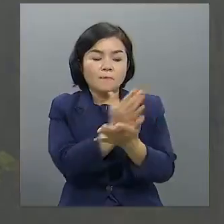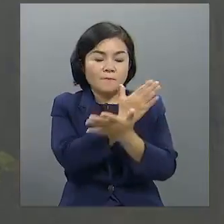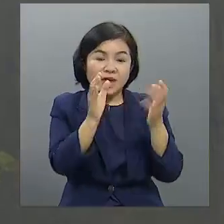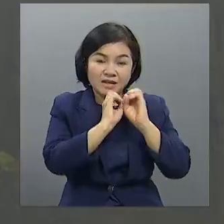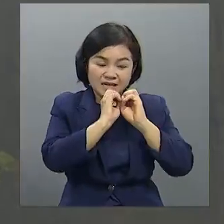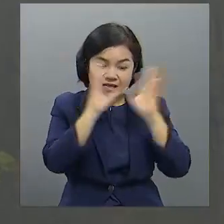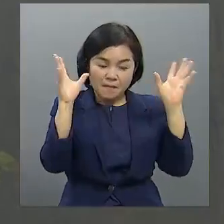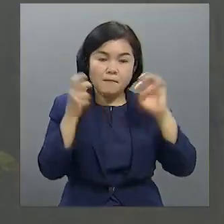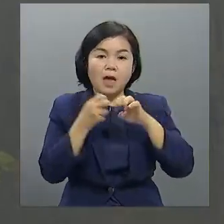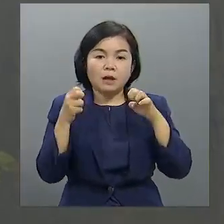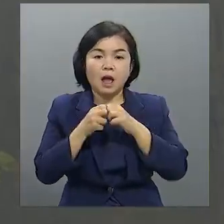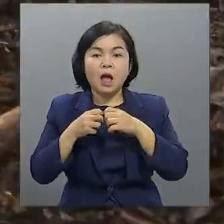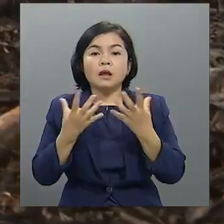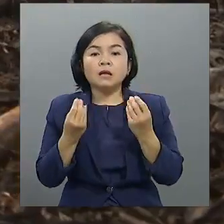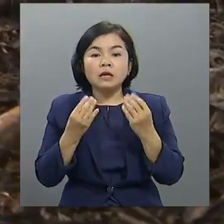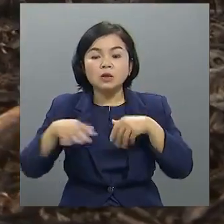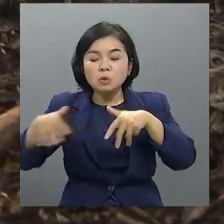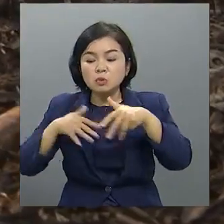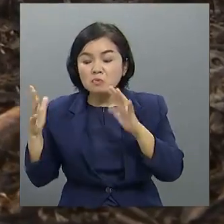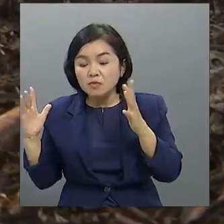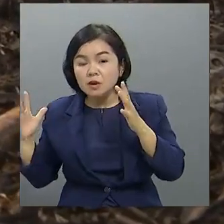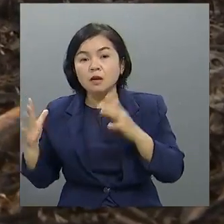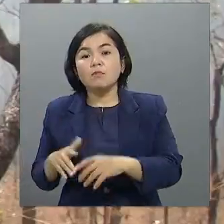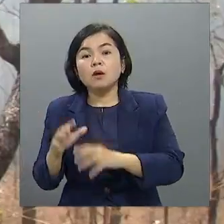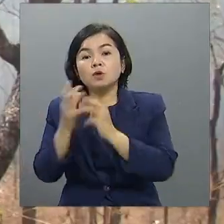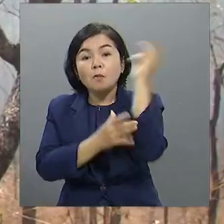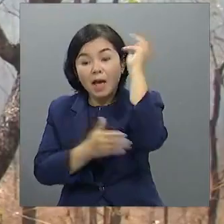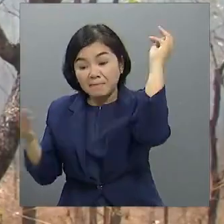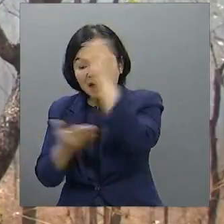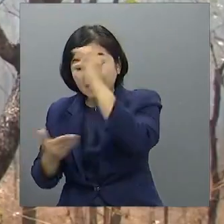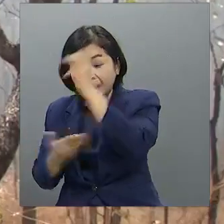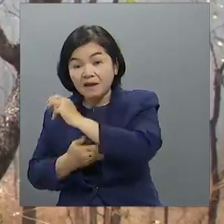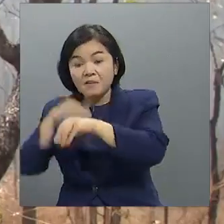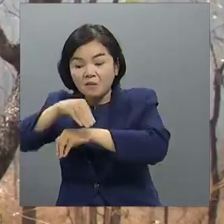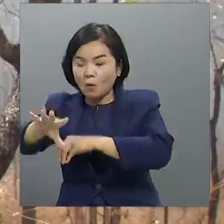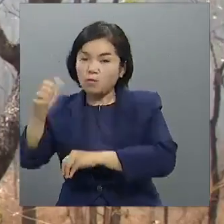รุกพื้นที่ป่าจึงเตรียมนำวิธีการนี้ไปขยายและปรับใช้ในพื้นที่อื่นๆต่อไปครับ